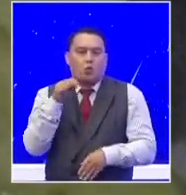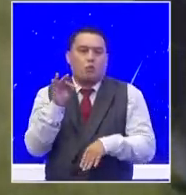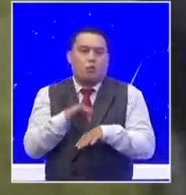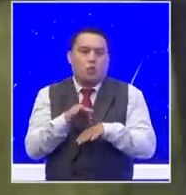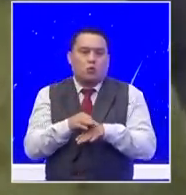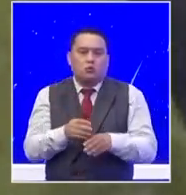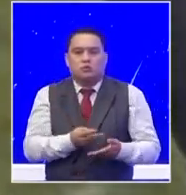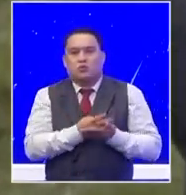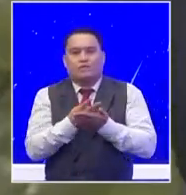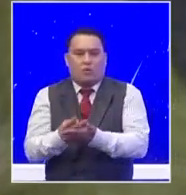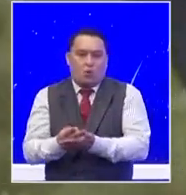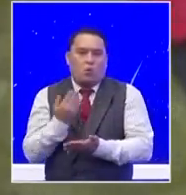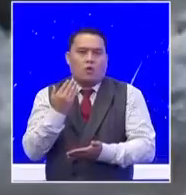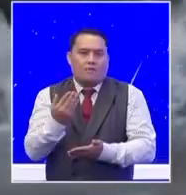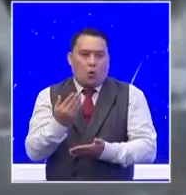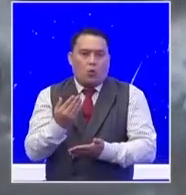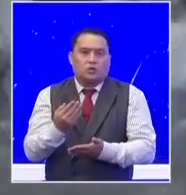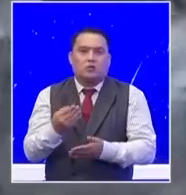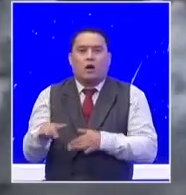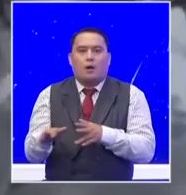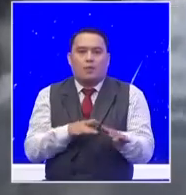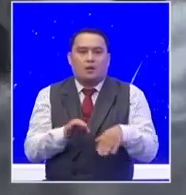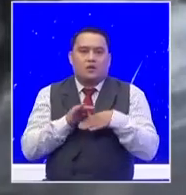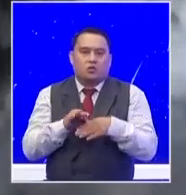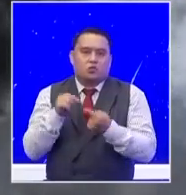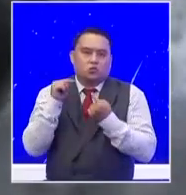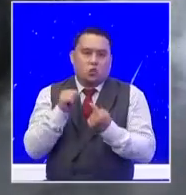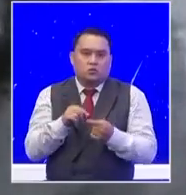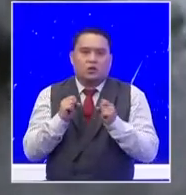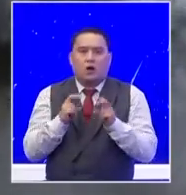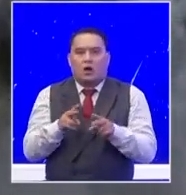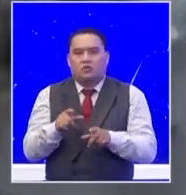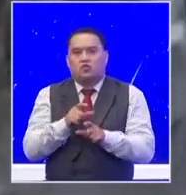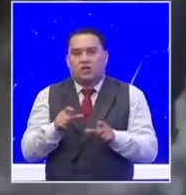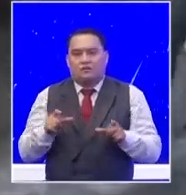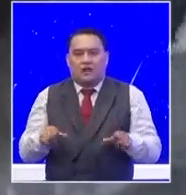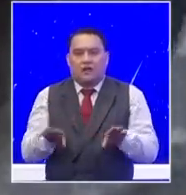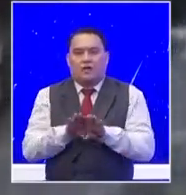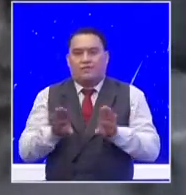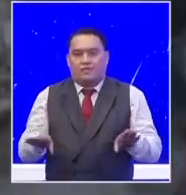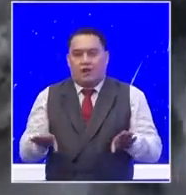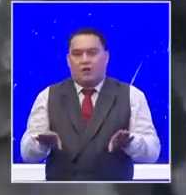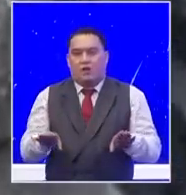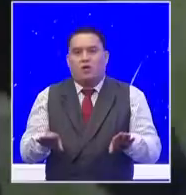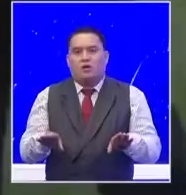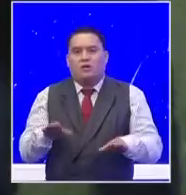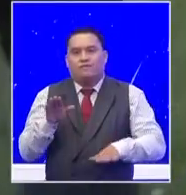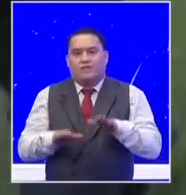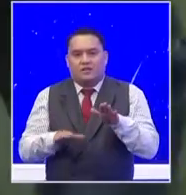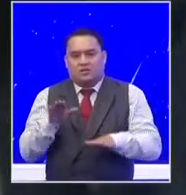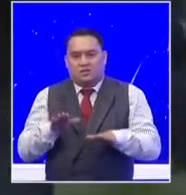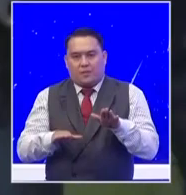и положили на носилки. По их словам, операция проходила точно так же, как и в случае с человеком, учитывая немалый вес